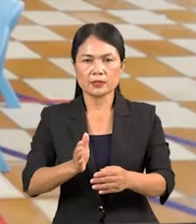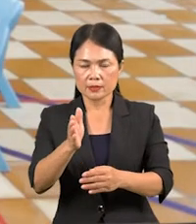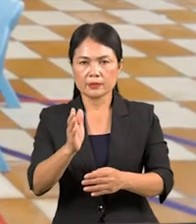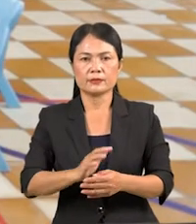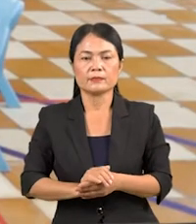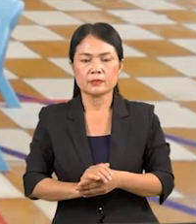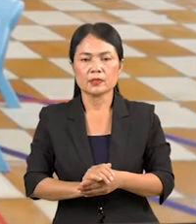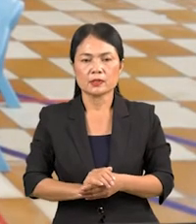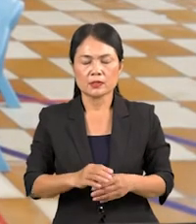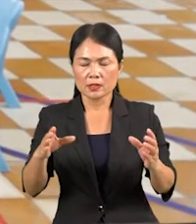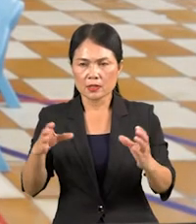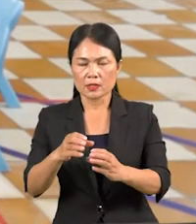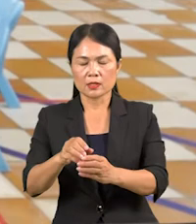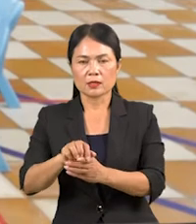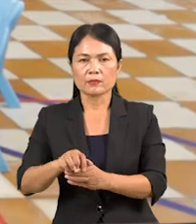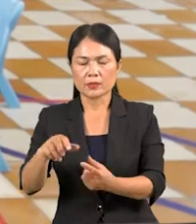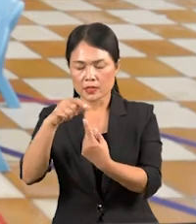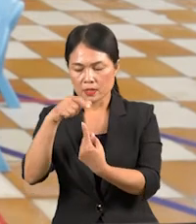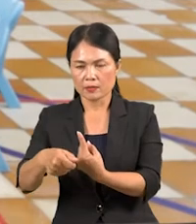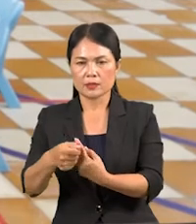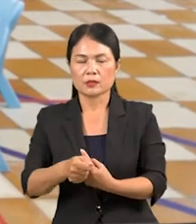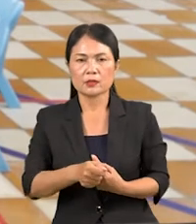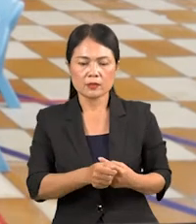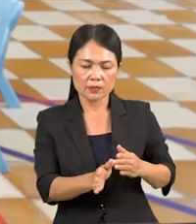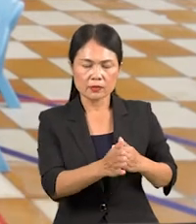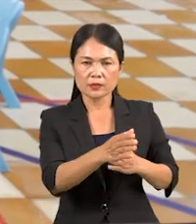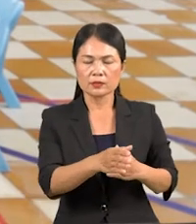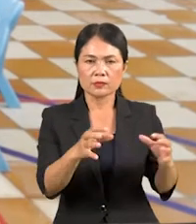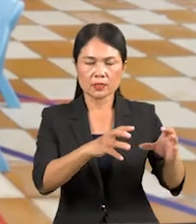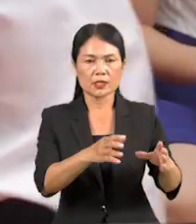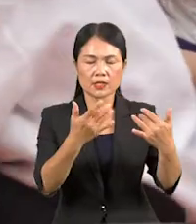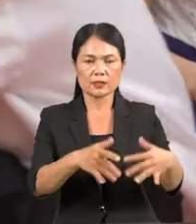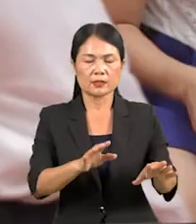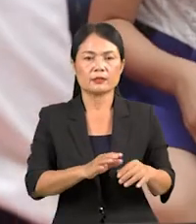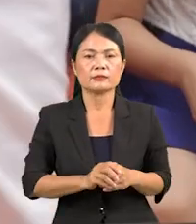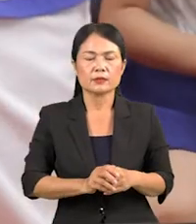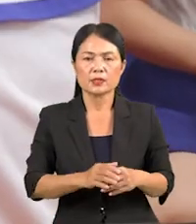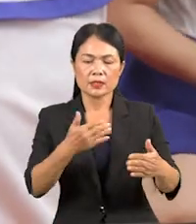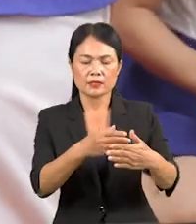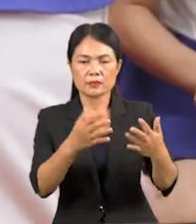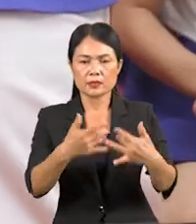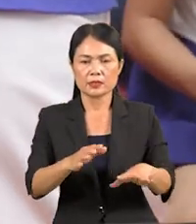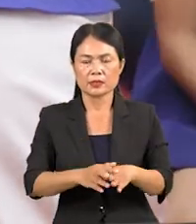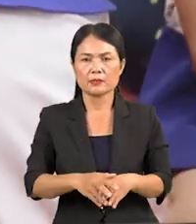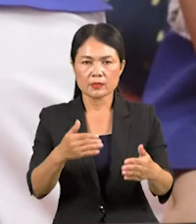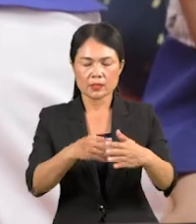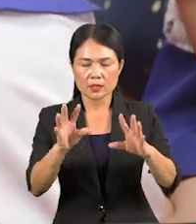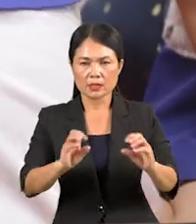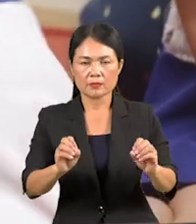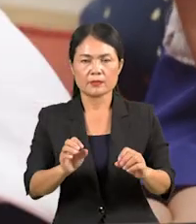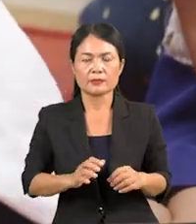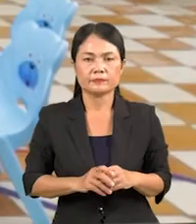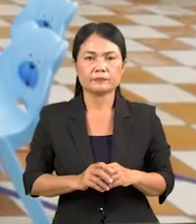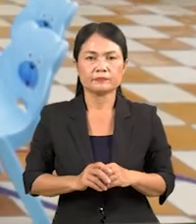លឿនក្រុមចេញក្រុមកូនត្រីហើយនៅចិត្តអីចិត្តហើយលឿនឡើងចិត្តអើយ